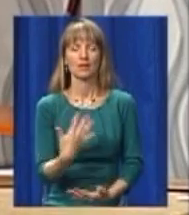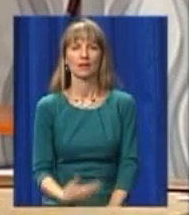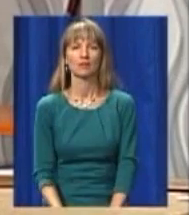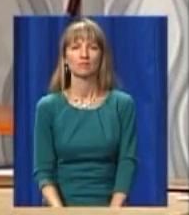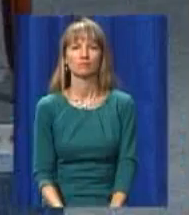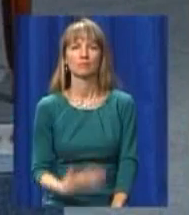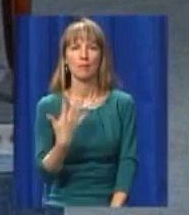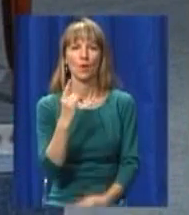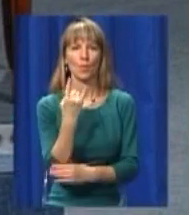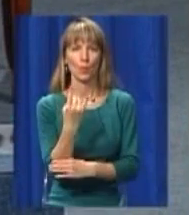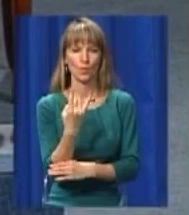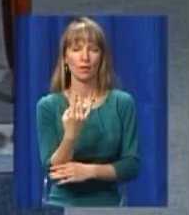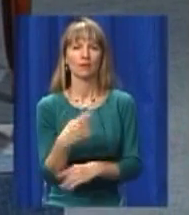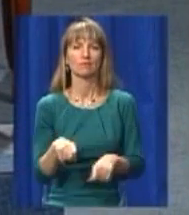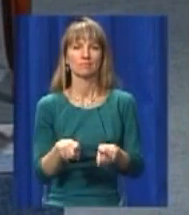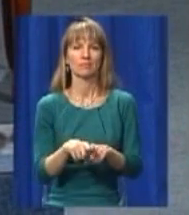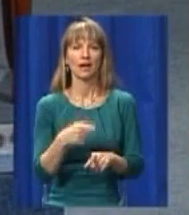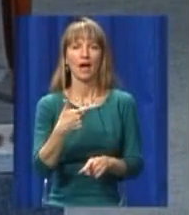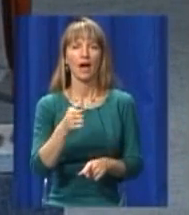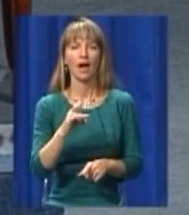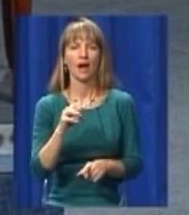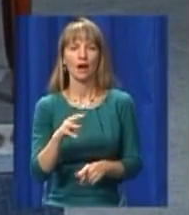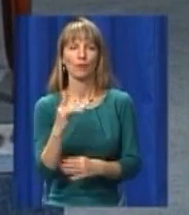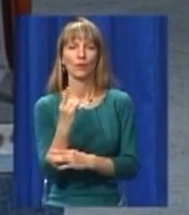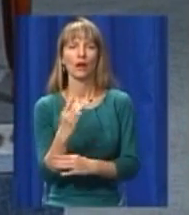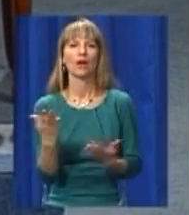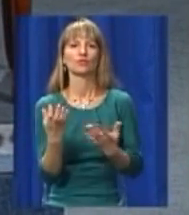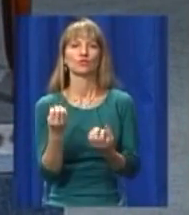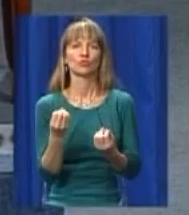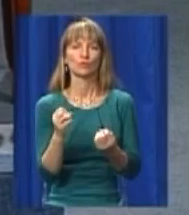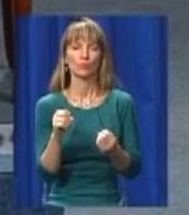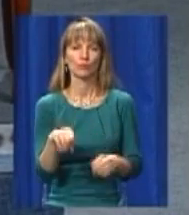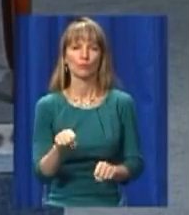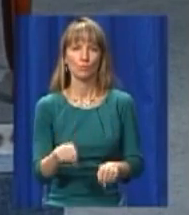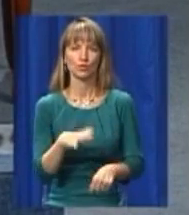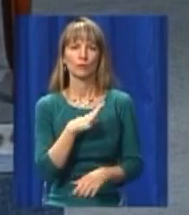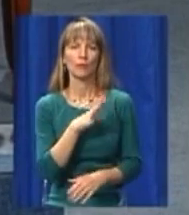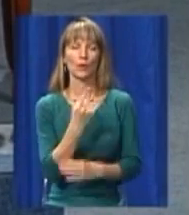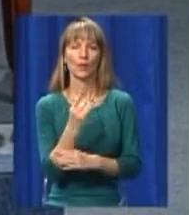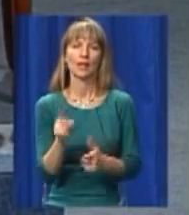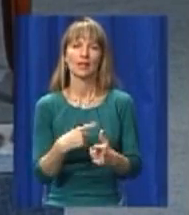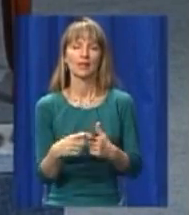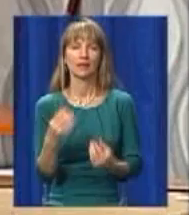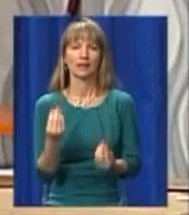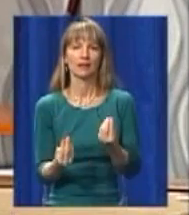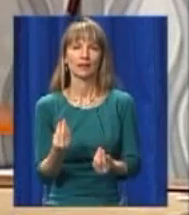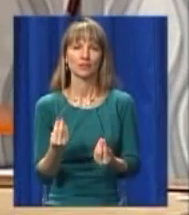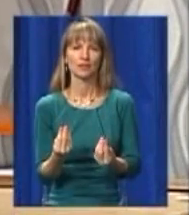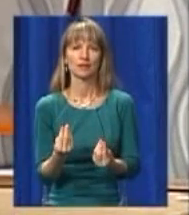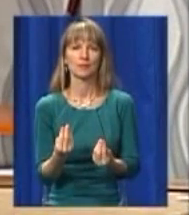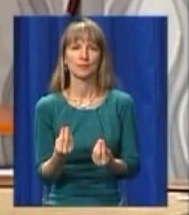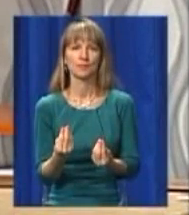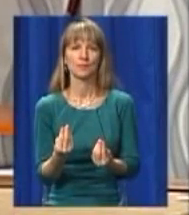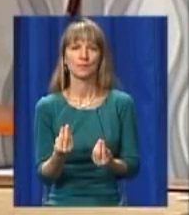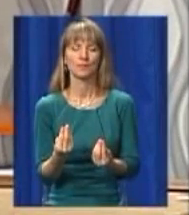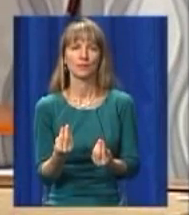5. Оце 5 ляльок, і оце такий цілий гарем ляльок. Так. А ще які, можливо, ляльки були? Або іграшки? Не